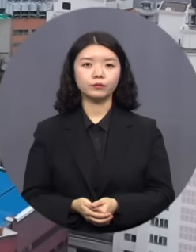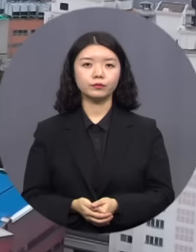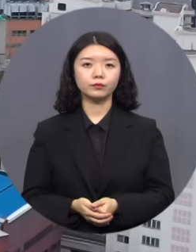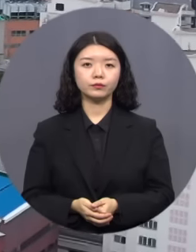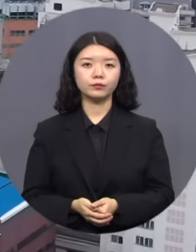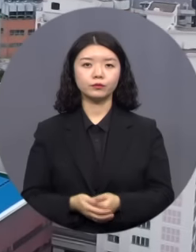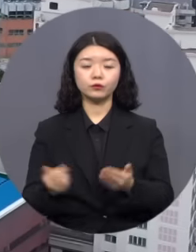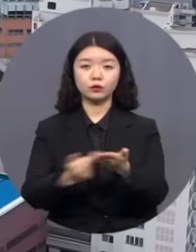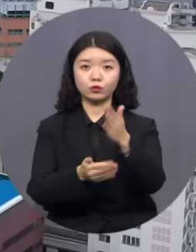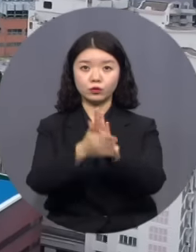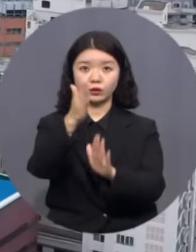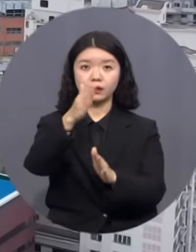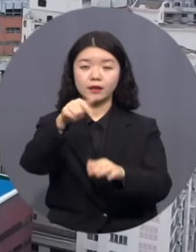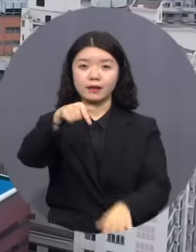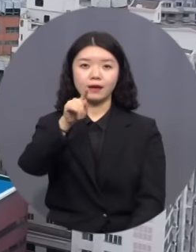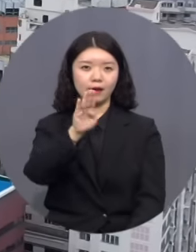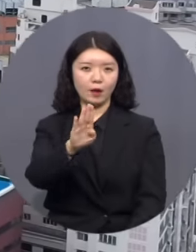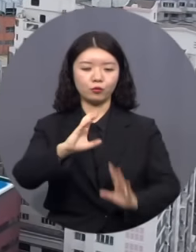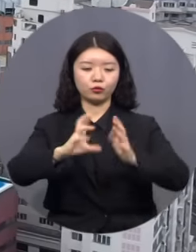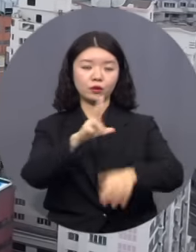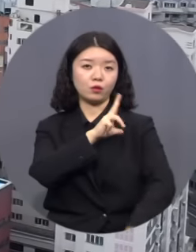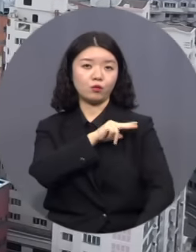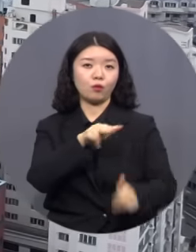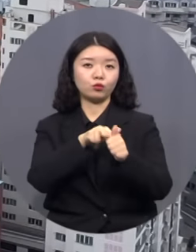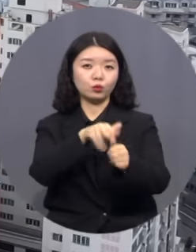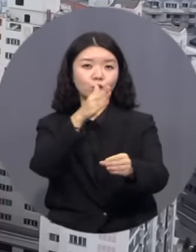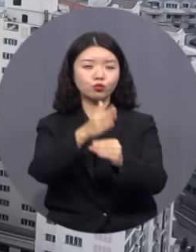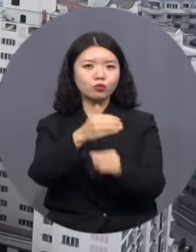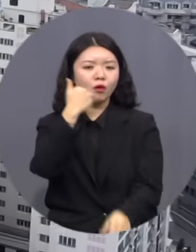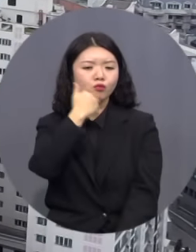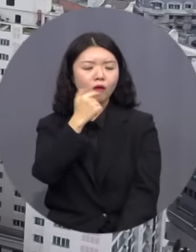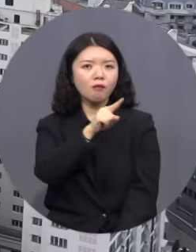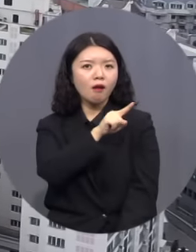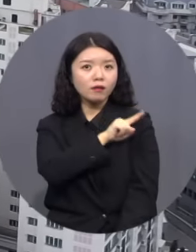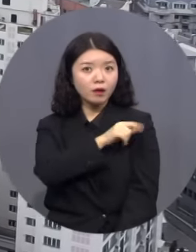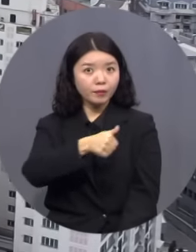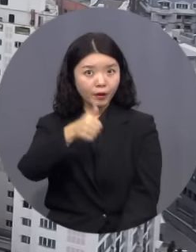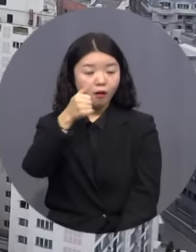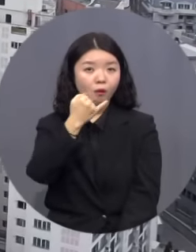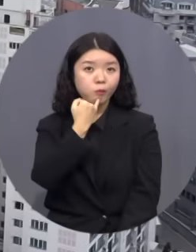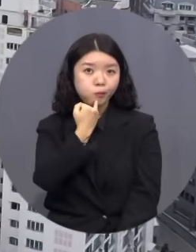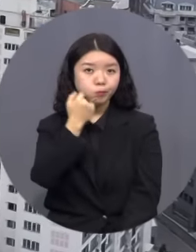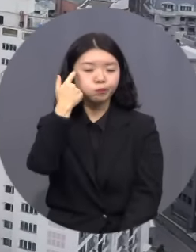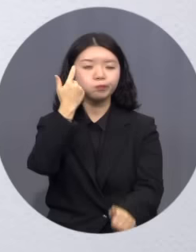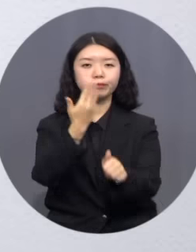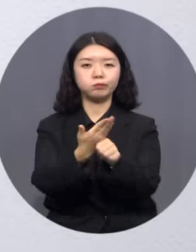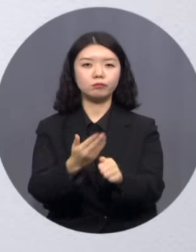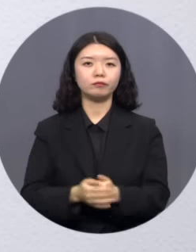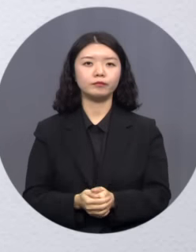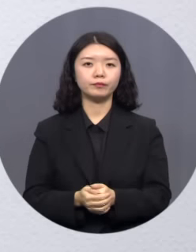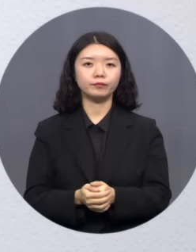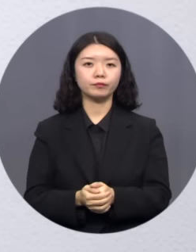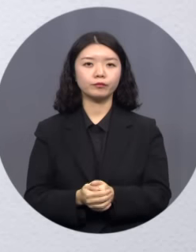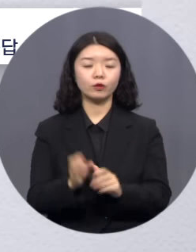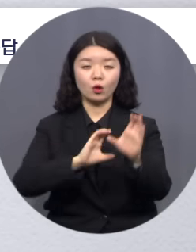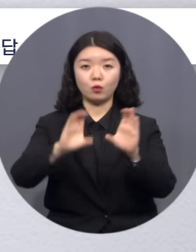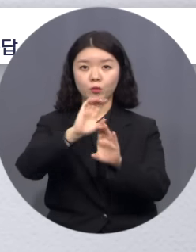제주식 갑선거구 국회의원 후보 가운데 누가 가장 낫다고 생각하는지 물어봤습니다